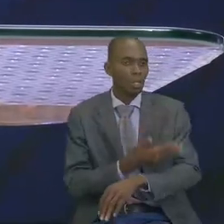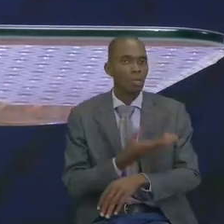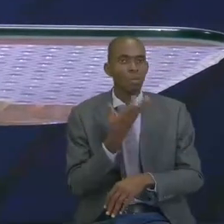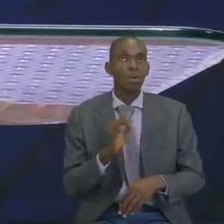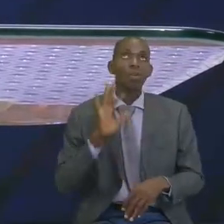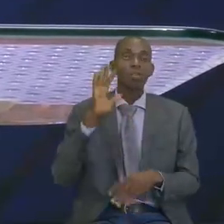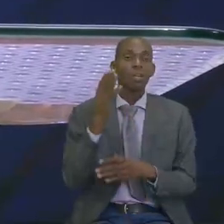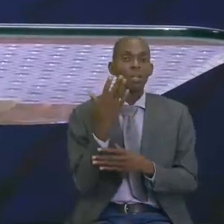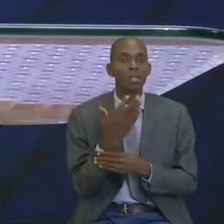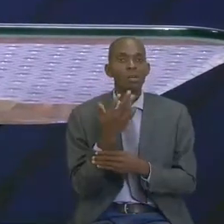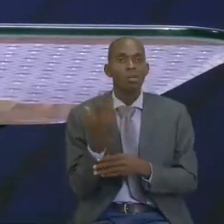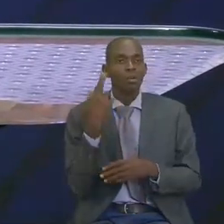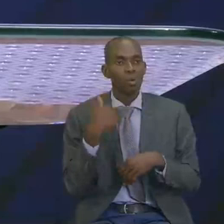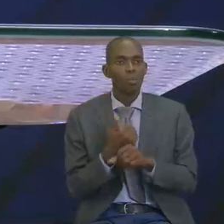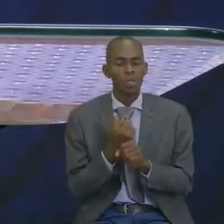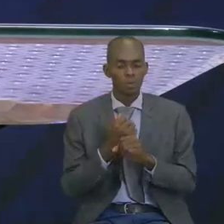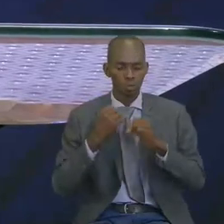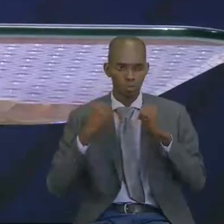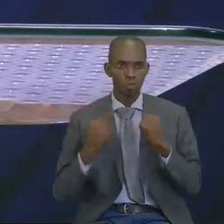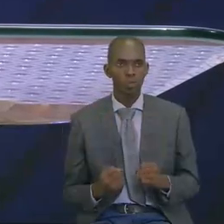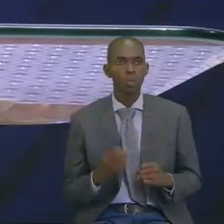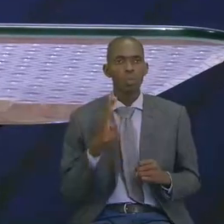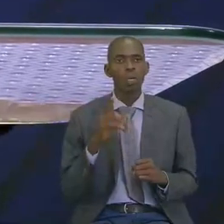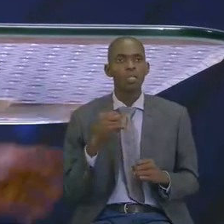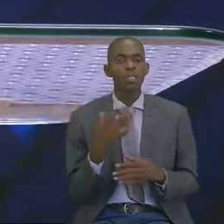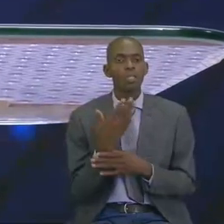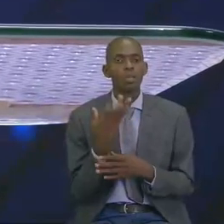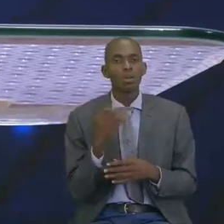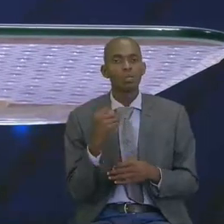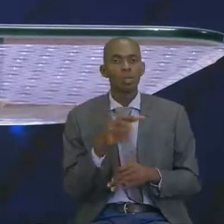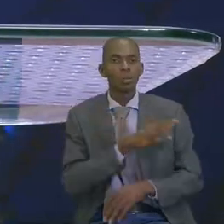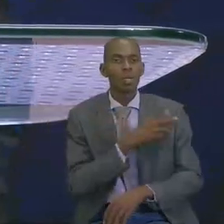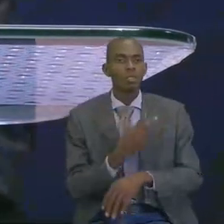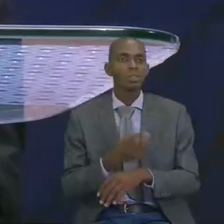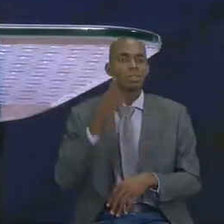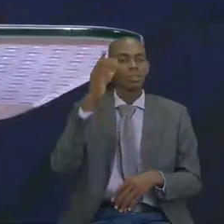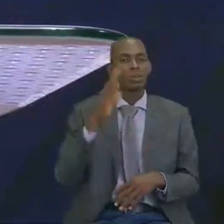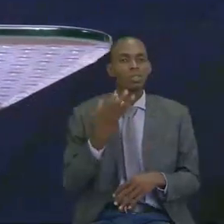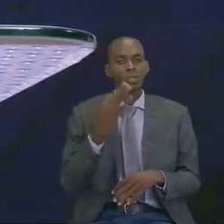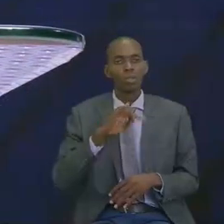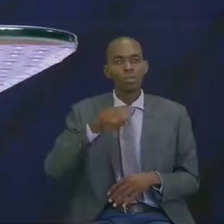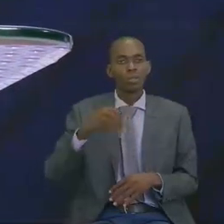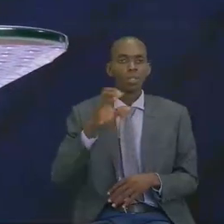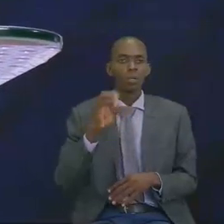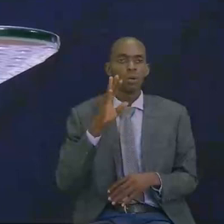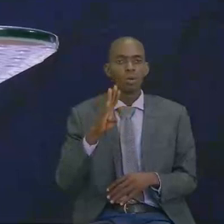été fortifiées par les mains du puissant de Jacob. Il est